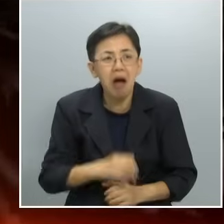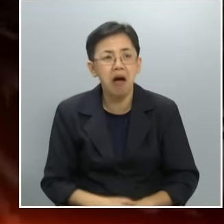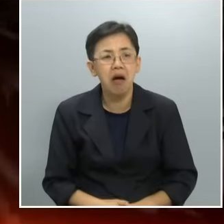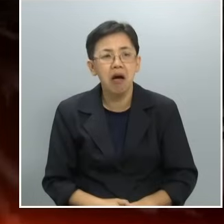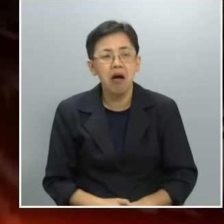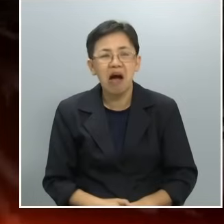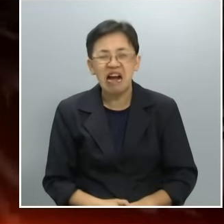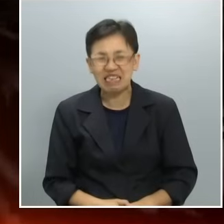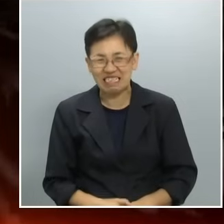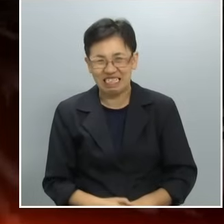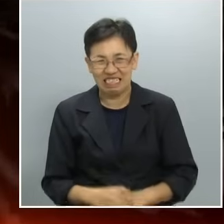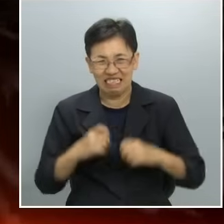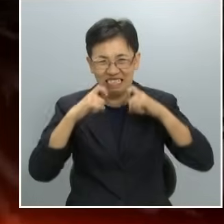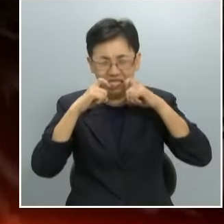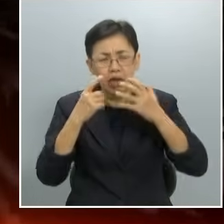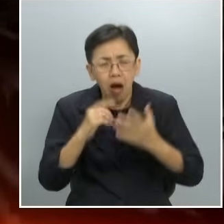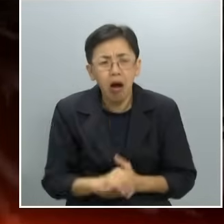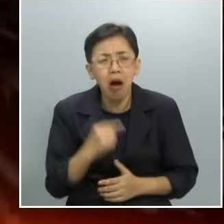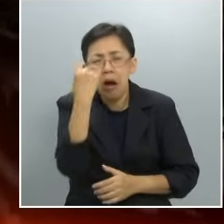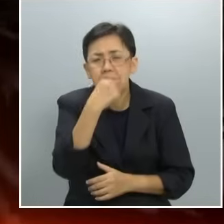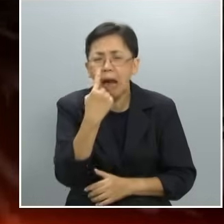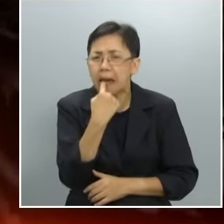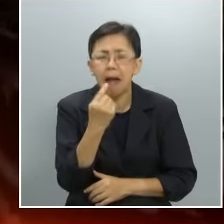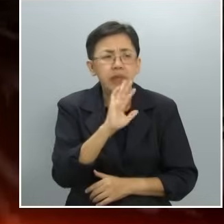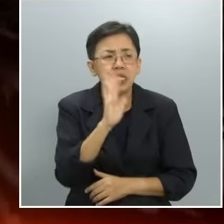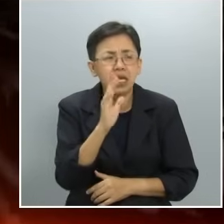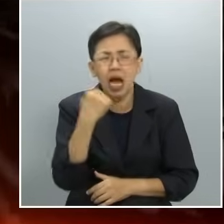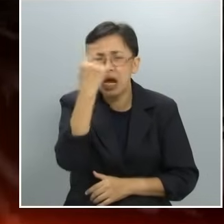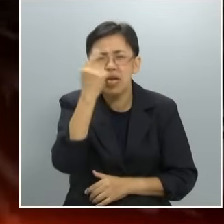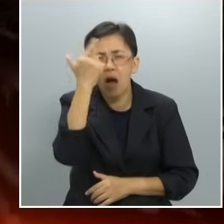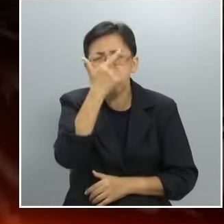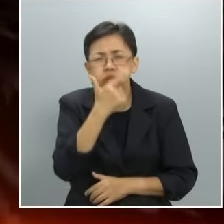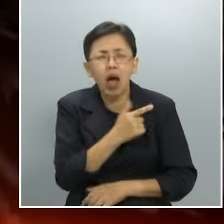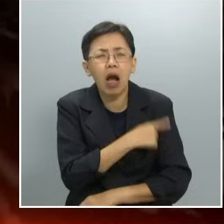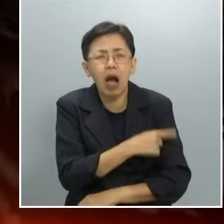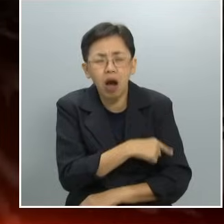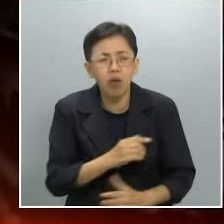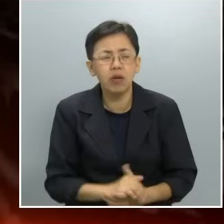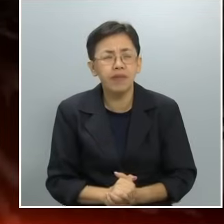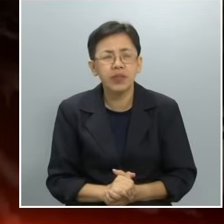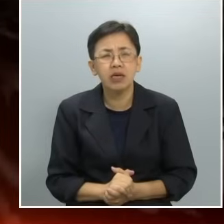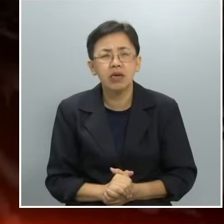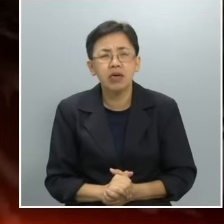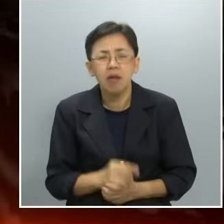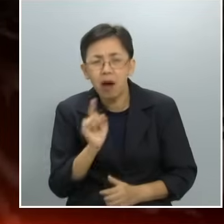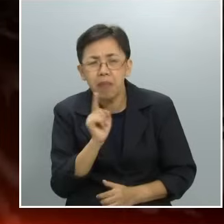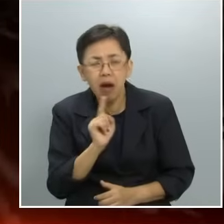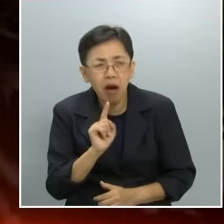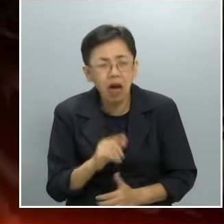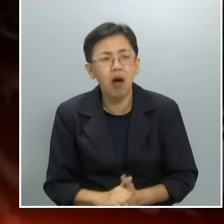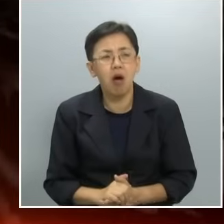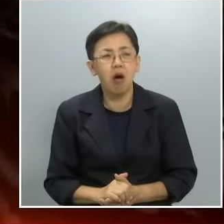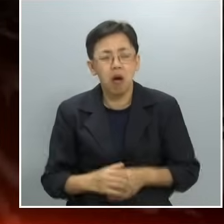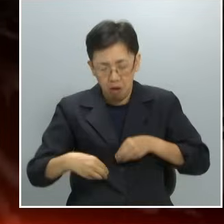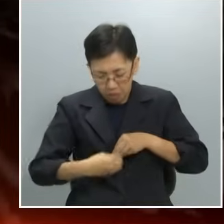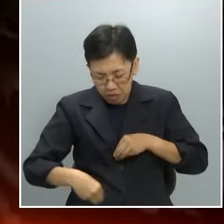ล้ายกับยิงฟันด้วยแล้วหน้าไม่แดงนะแต่ว่าจะซีดๆหน่อยแล้วพอเข้าไปใกล้ๆเนี่ยจะเห็นว่าไส้เนี่ยสีแด